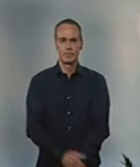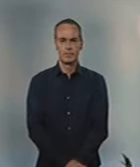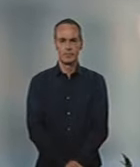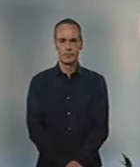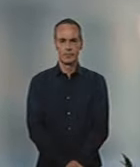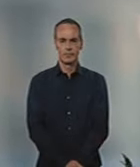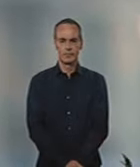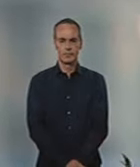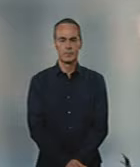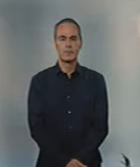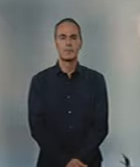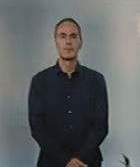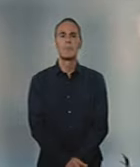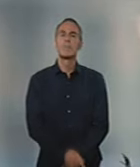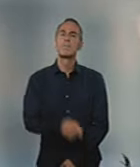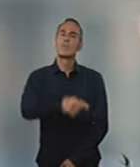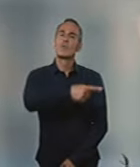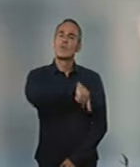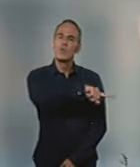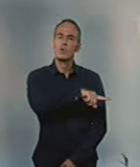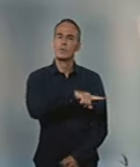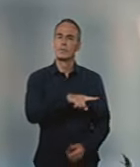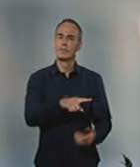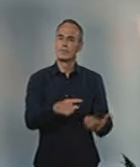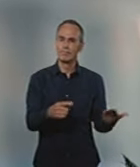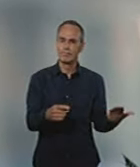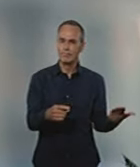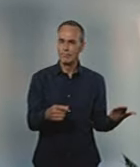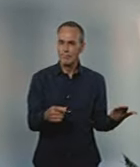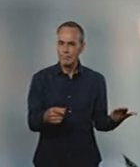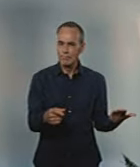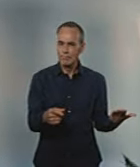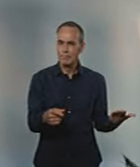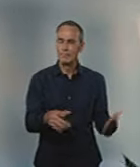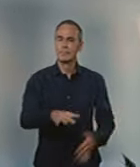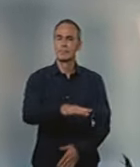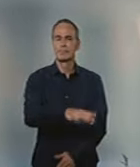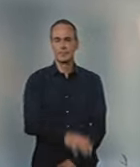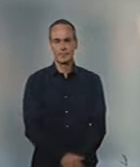vérité vous refusez vous refusez